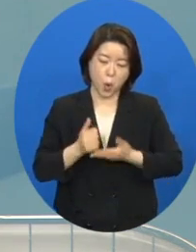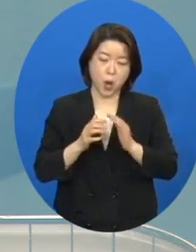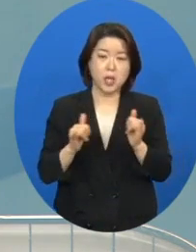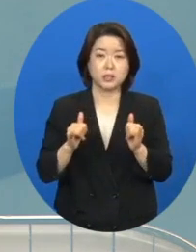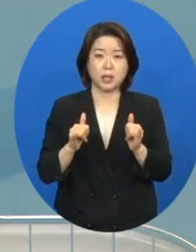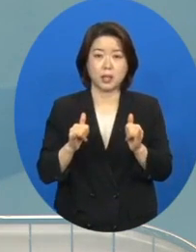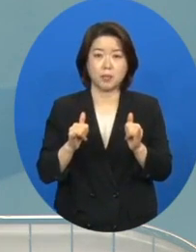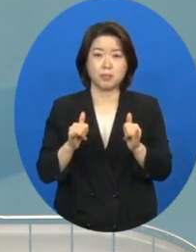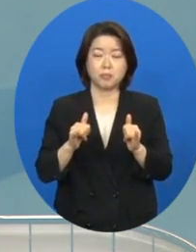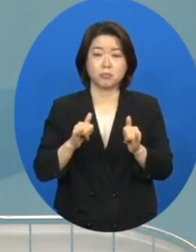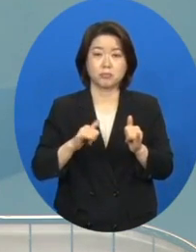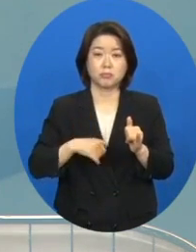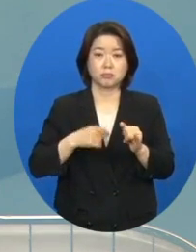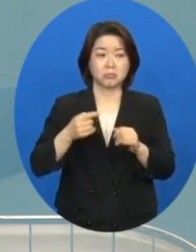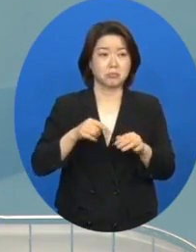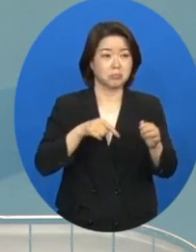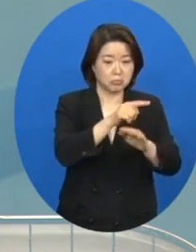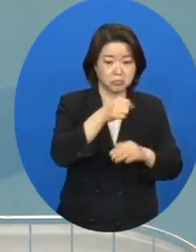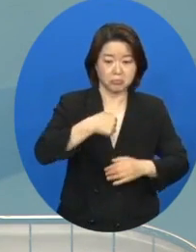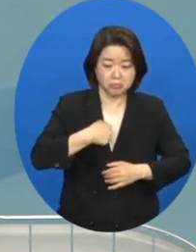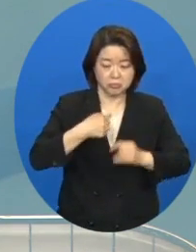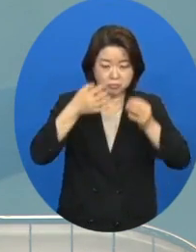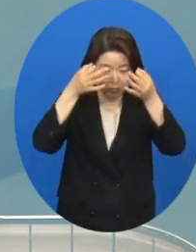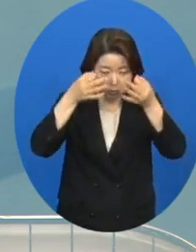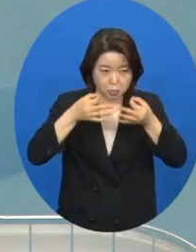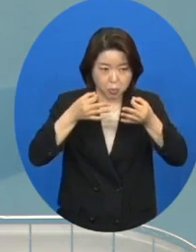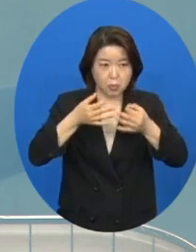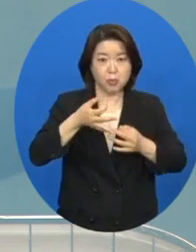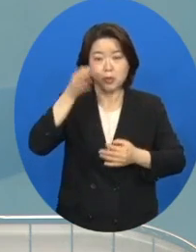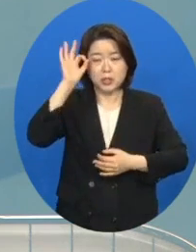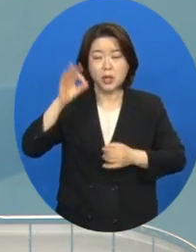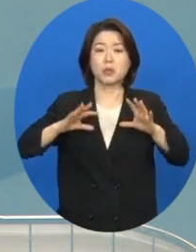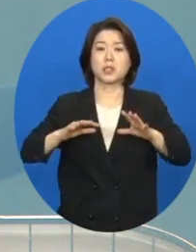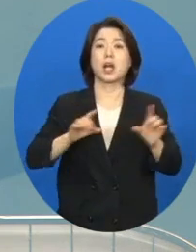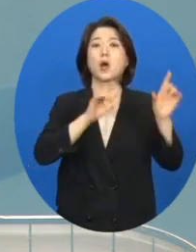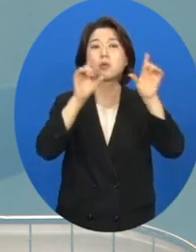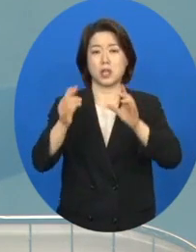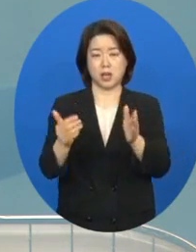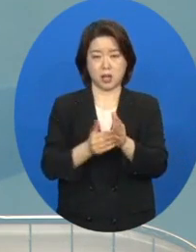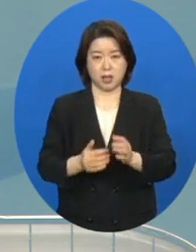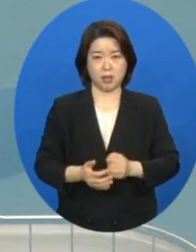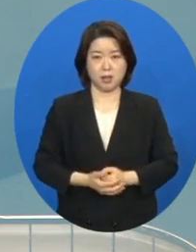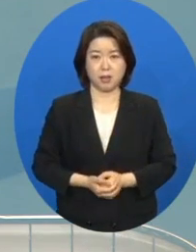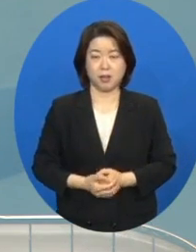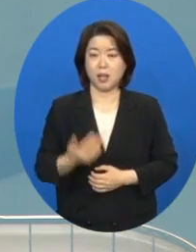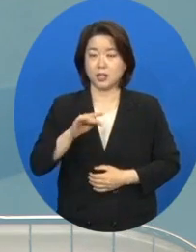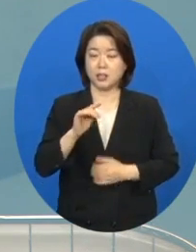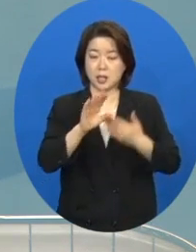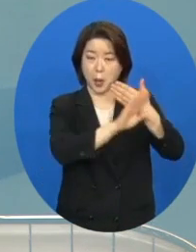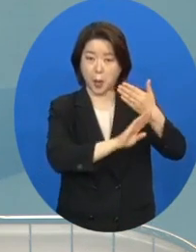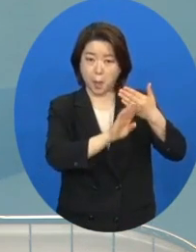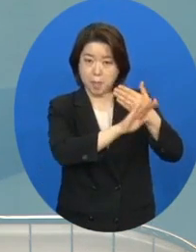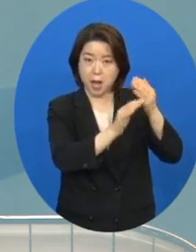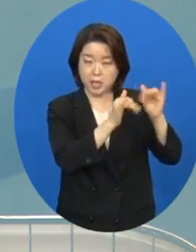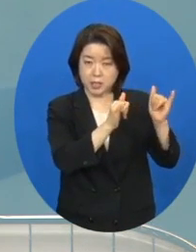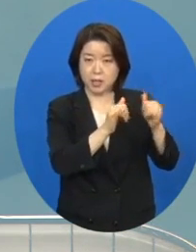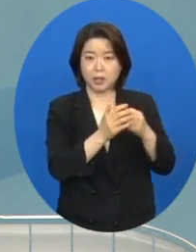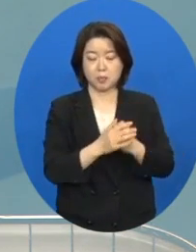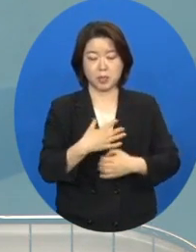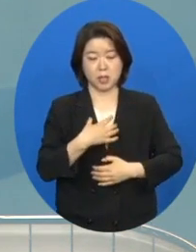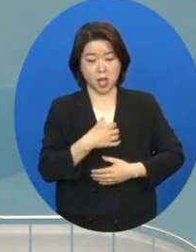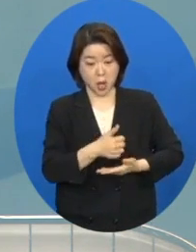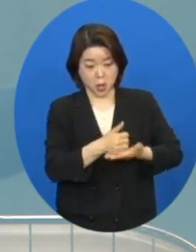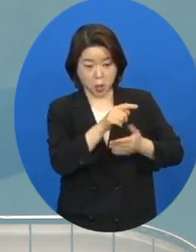그렇게 자타가 공인하고 자랑하고 살았어요. 근데 그 바리새인들의